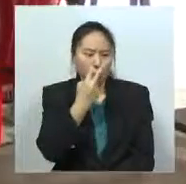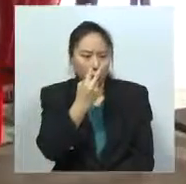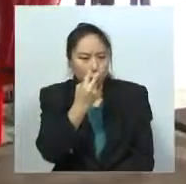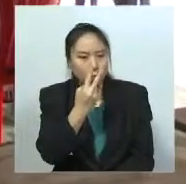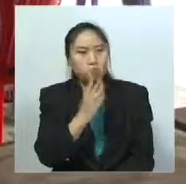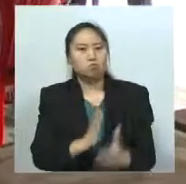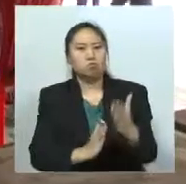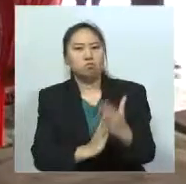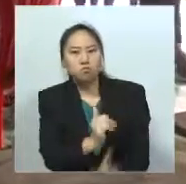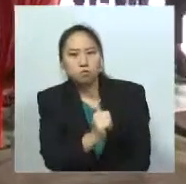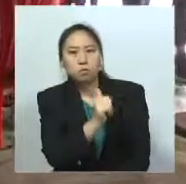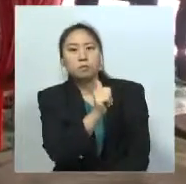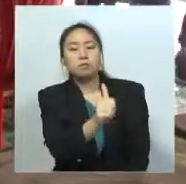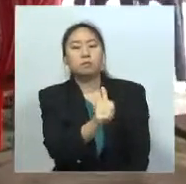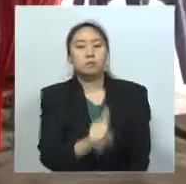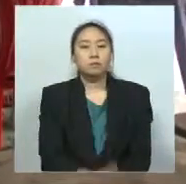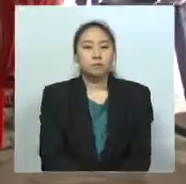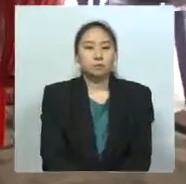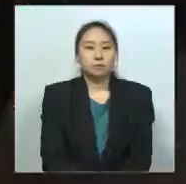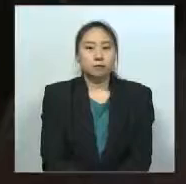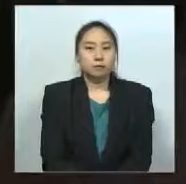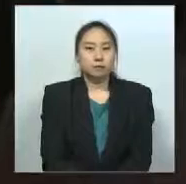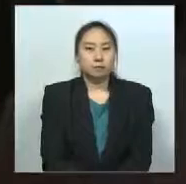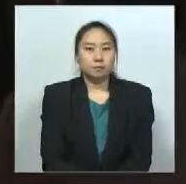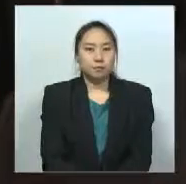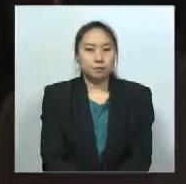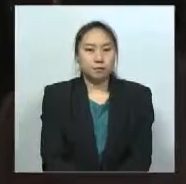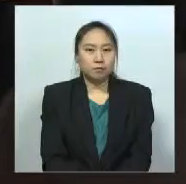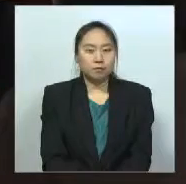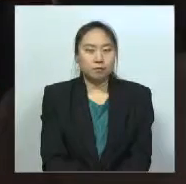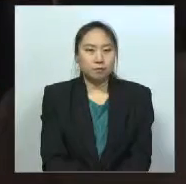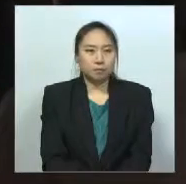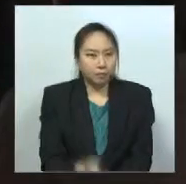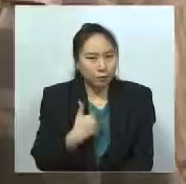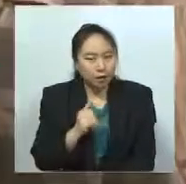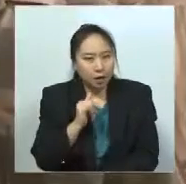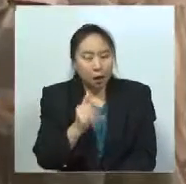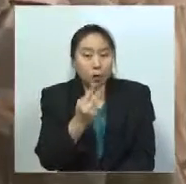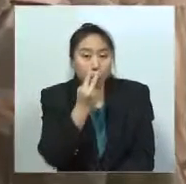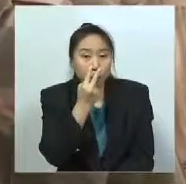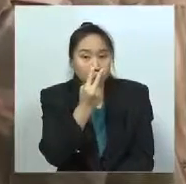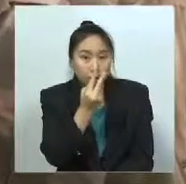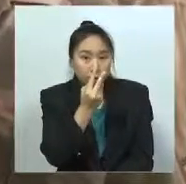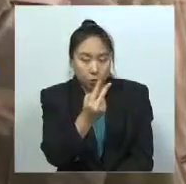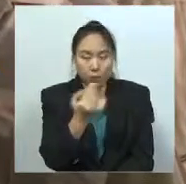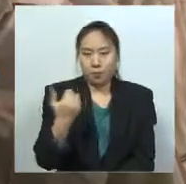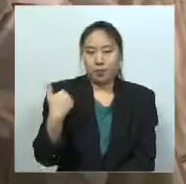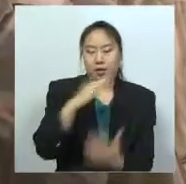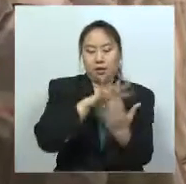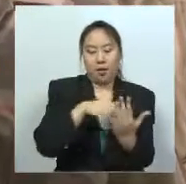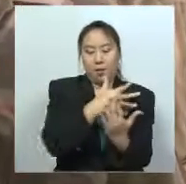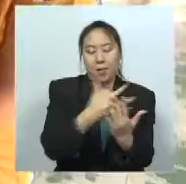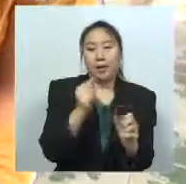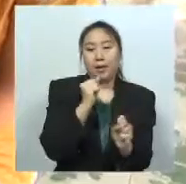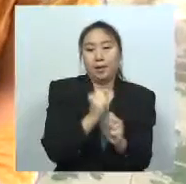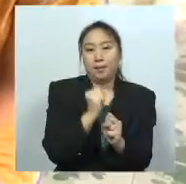ร็จเนี่ยประสบความสำเร็จเป็นอย่างดีซึ่งจากการที่เข้าไปดูเนี่ยก็พบว่ามันมีทั้งแผนง